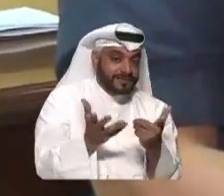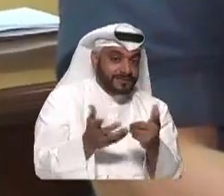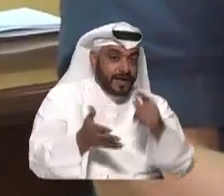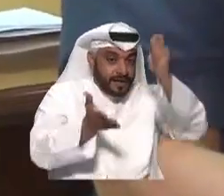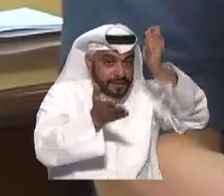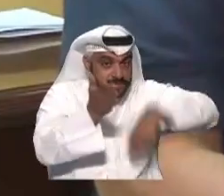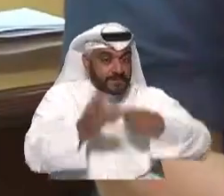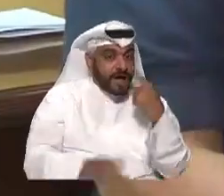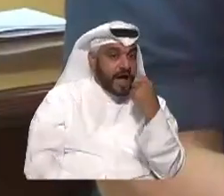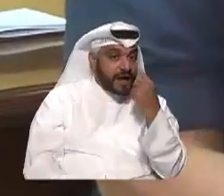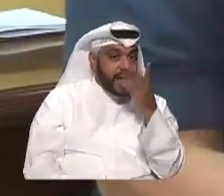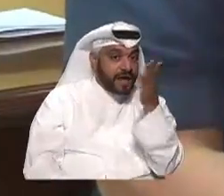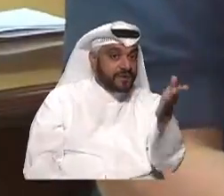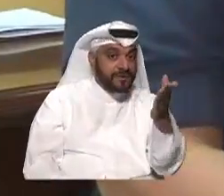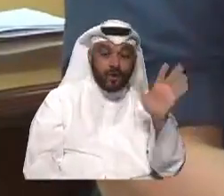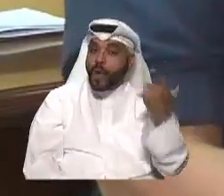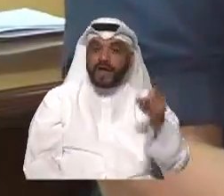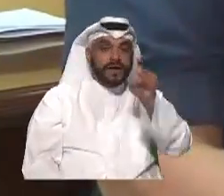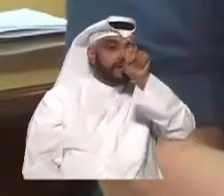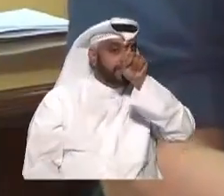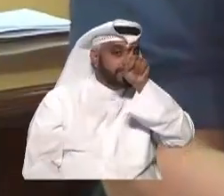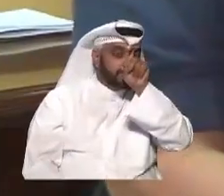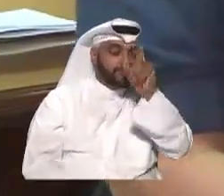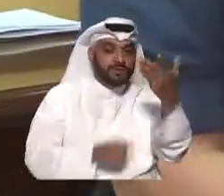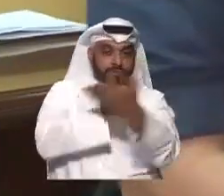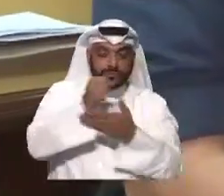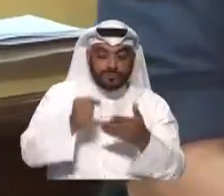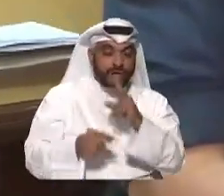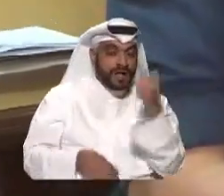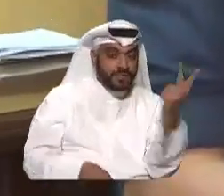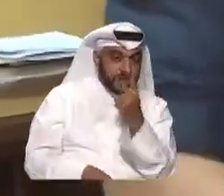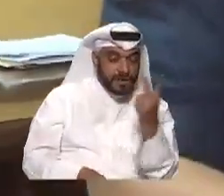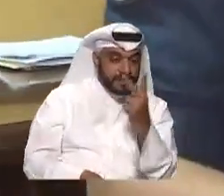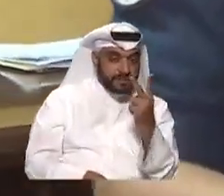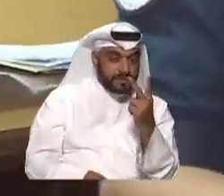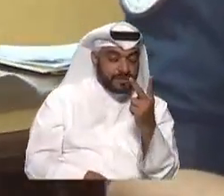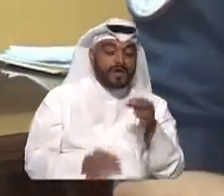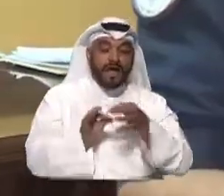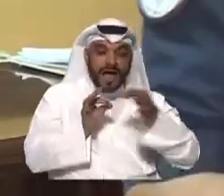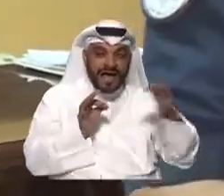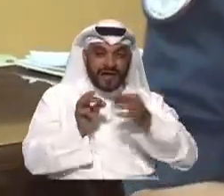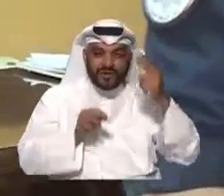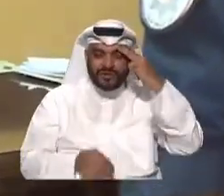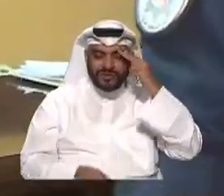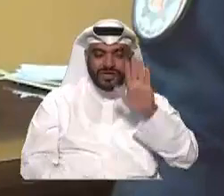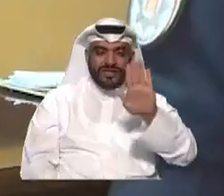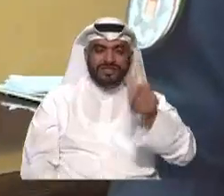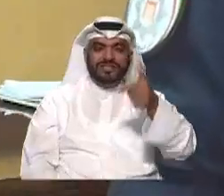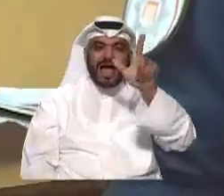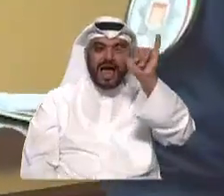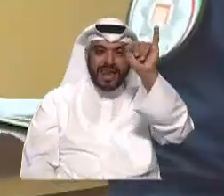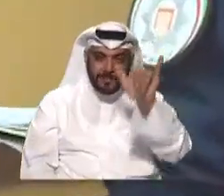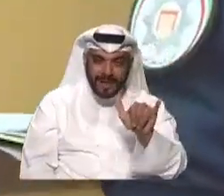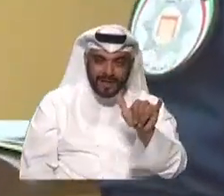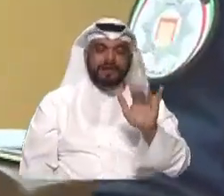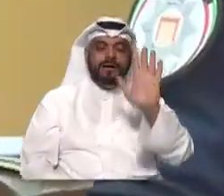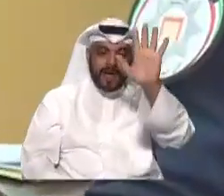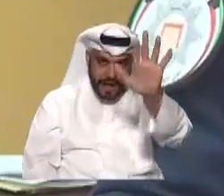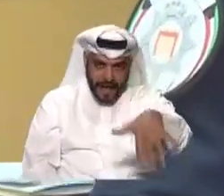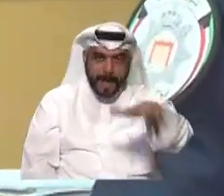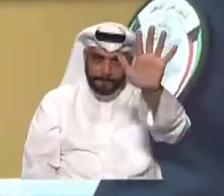القرار يأتي على المنفذ السالمي والنويصيب أم منفذ واحد؟ طبعا راح القرار هذا على المنفذين، منفذ النويصيب ومنفذ